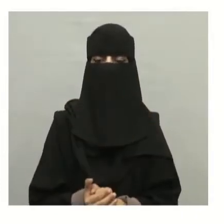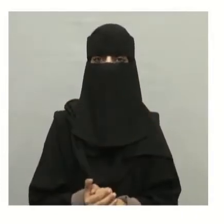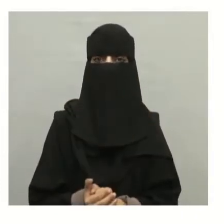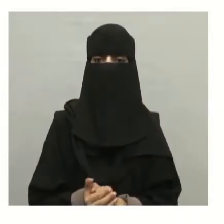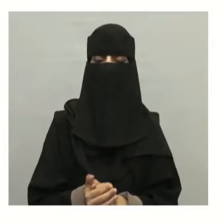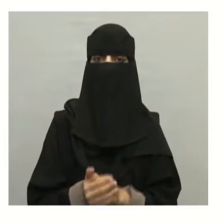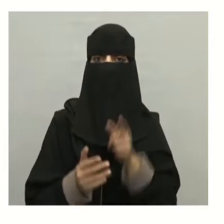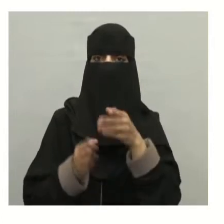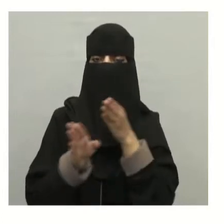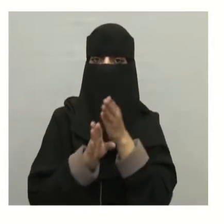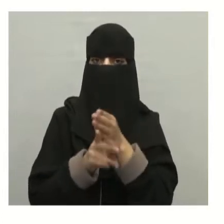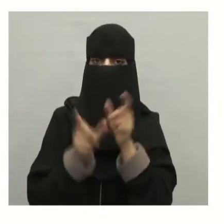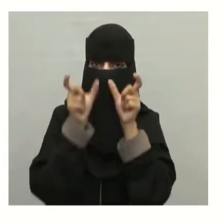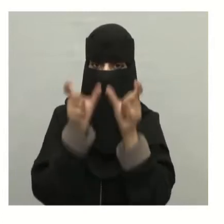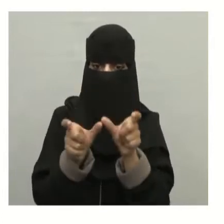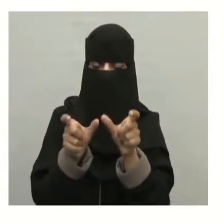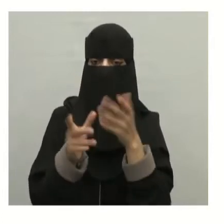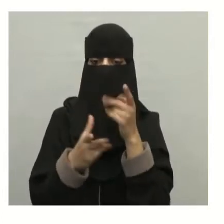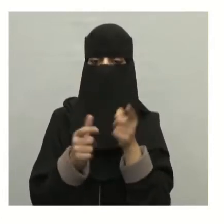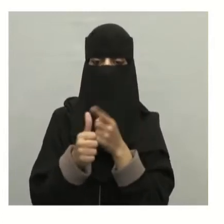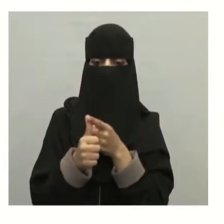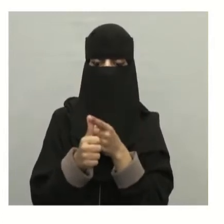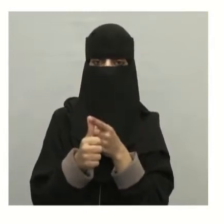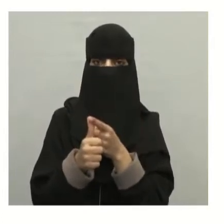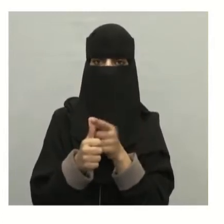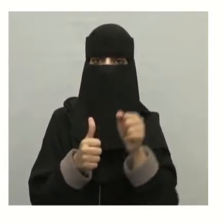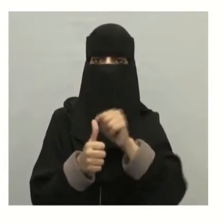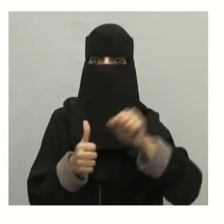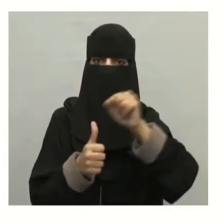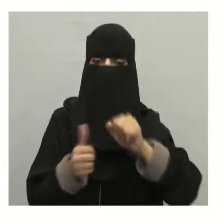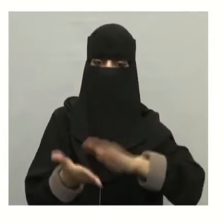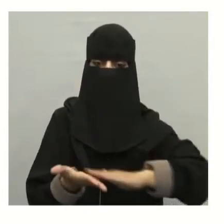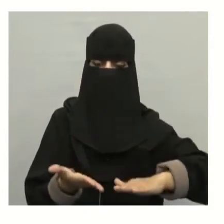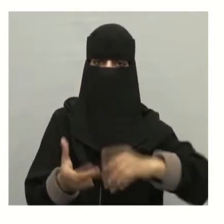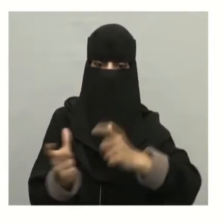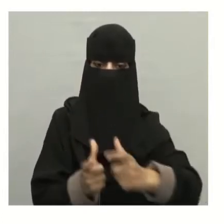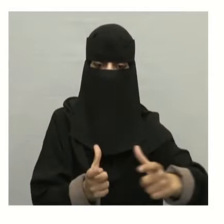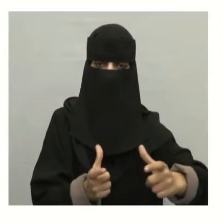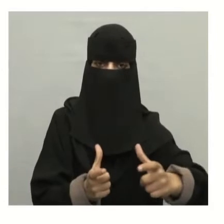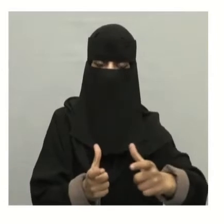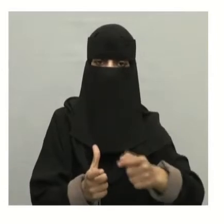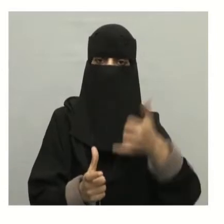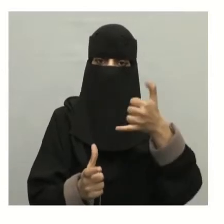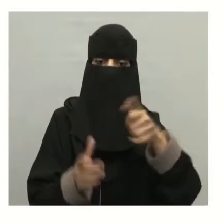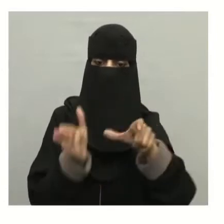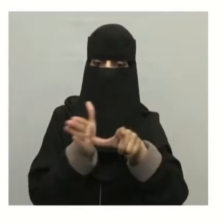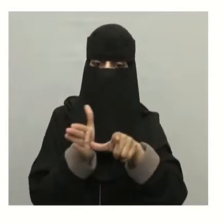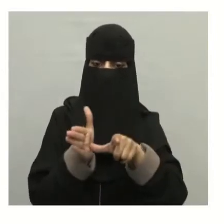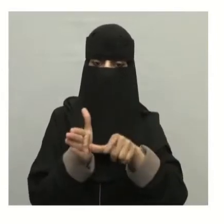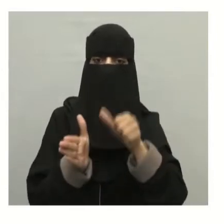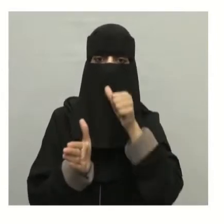من طرق الوقاية الصحية أولها غسل أرضيات دورات المياه